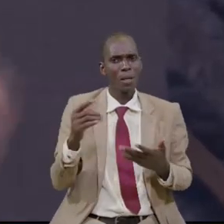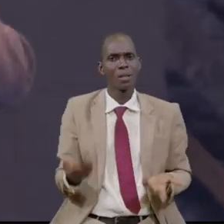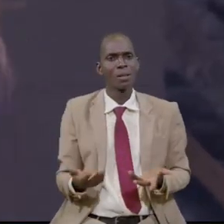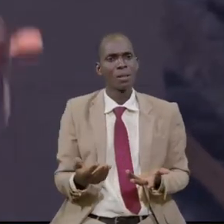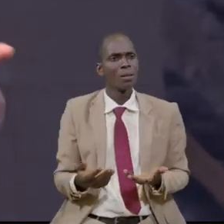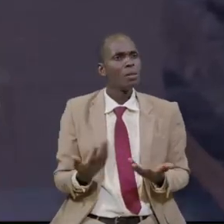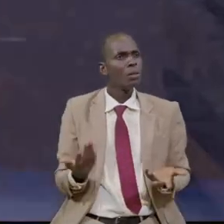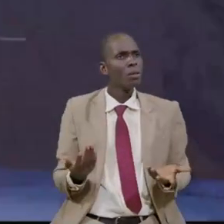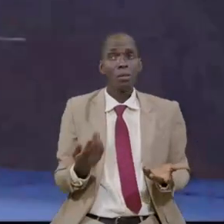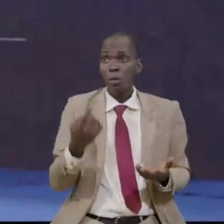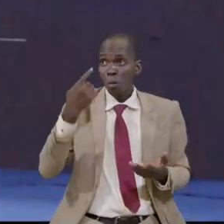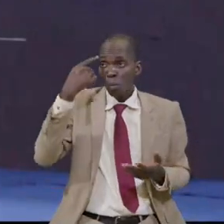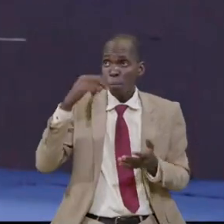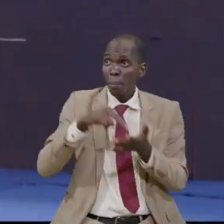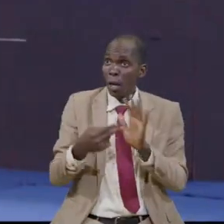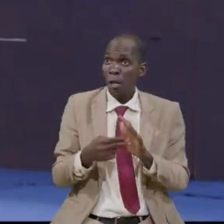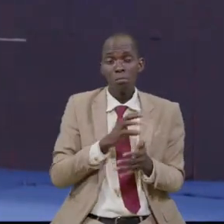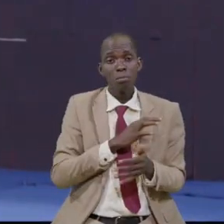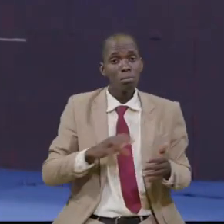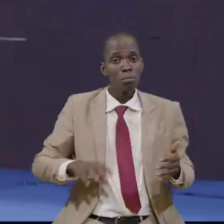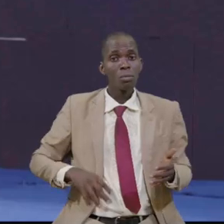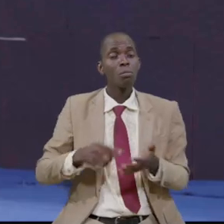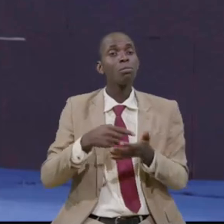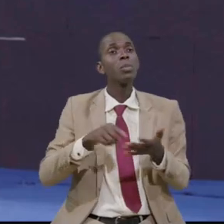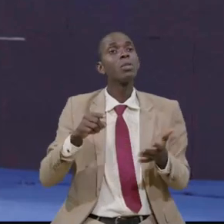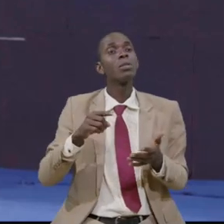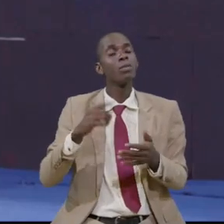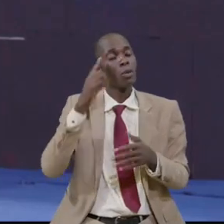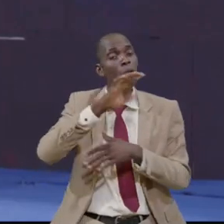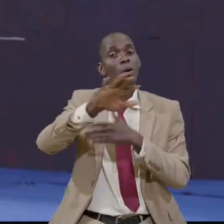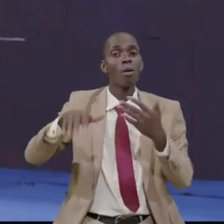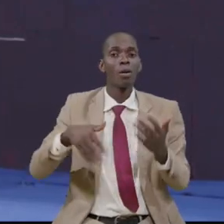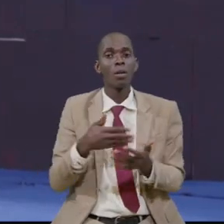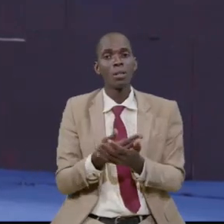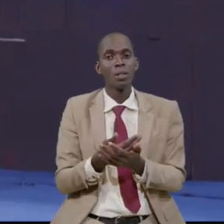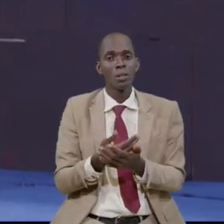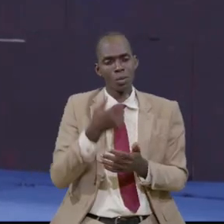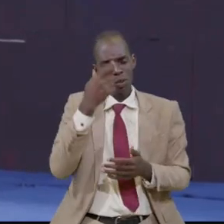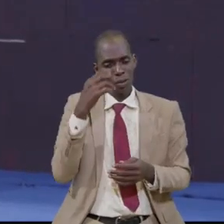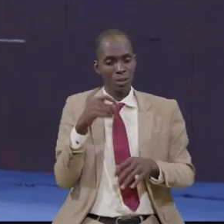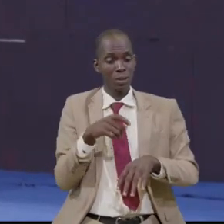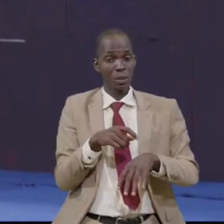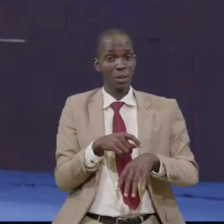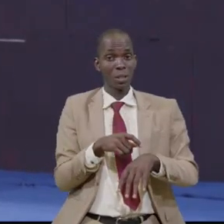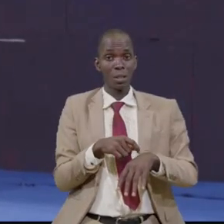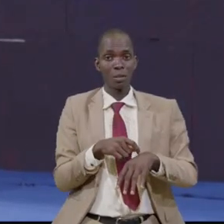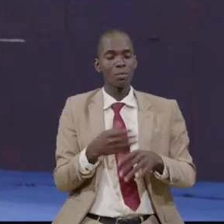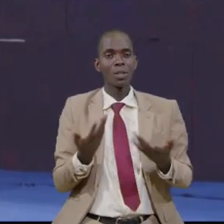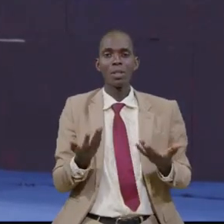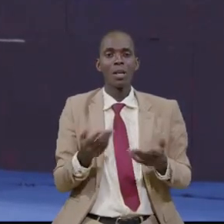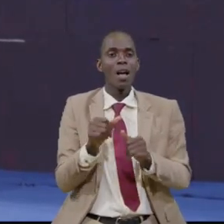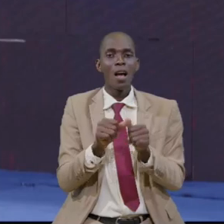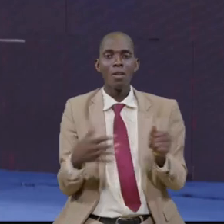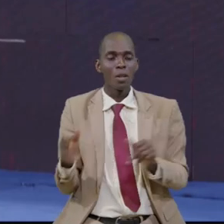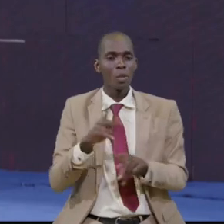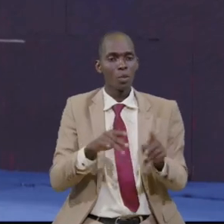cette foule? Il n'y a pas le temps pour... Quelqu'un a posé la question, pourquoi il n'y a pas le temps pour prendre des offrandes? Tout ce